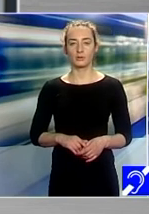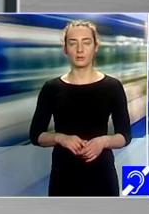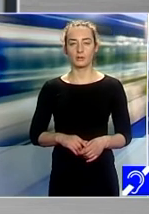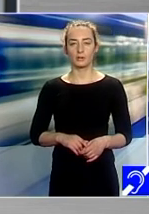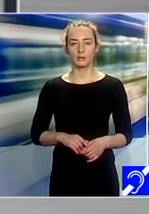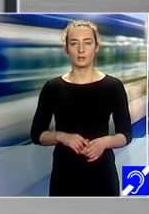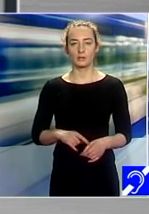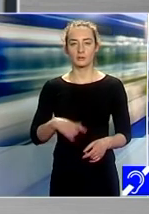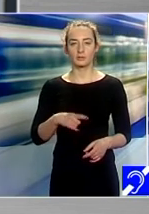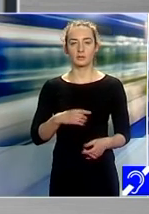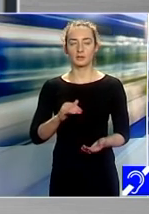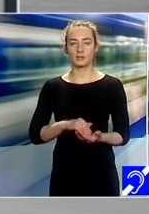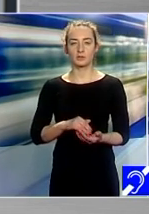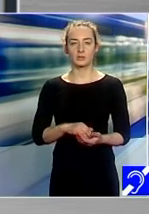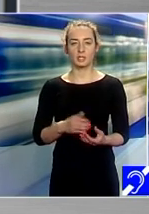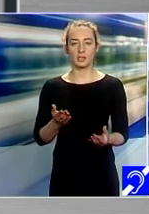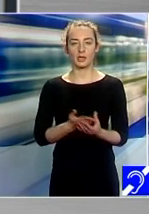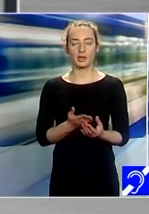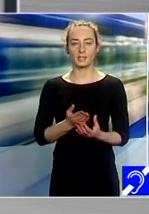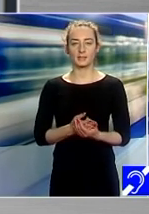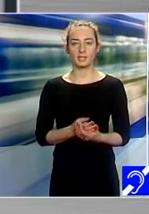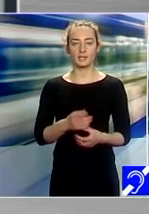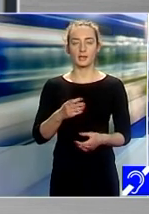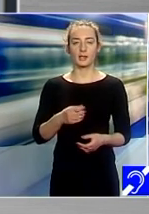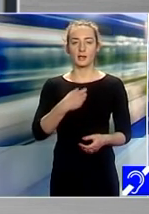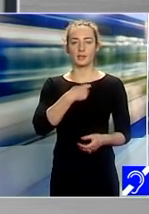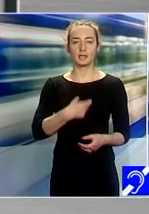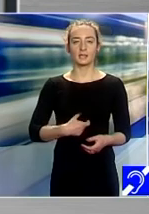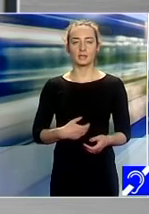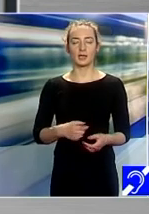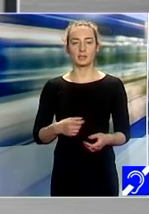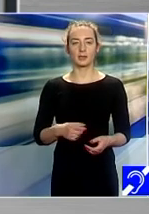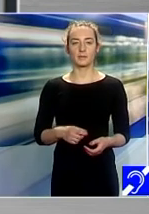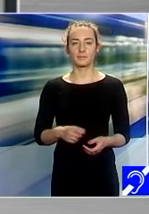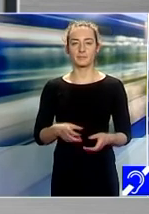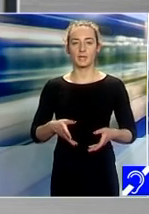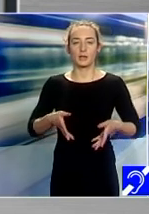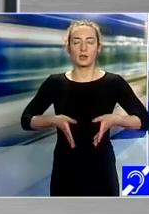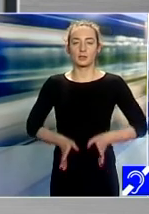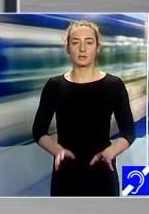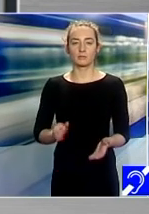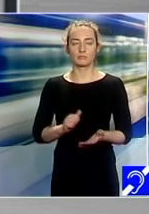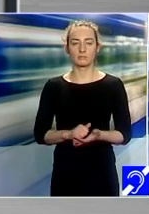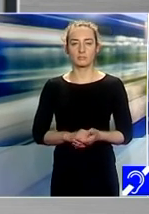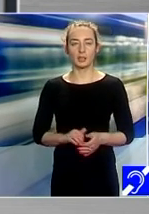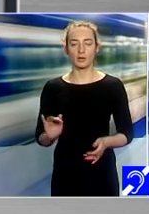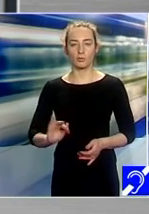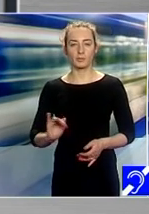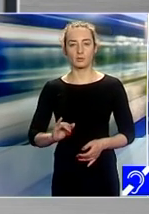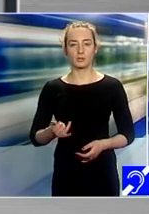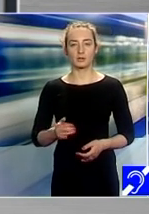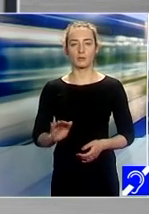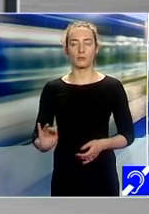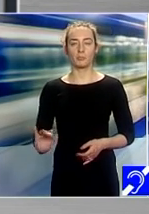afară de acestea sunt necesare actele de identitate și certificatele de naștere al copilului sau